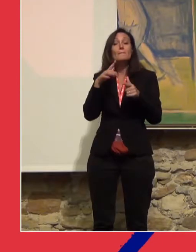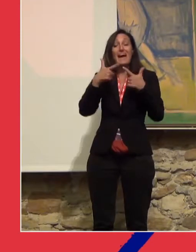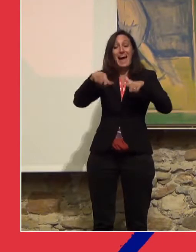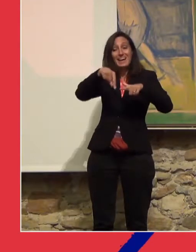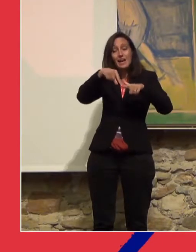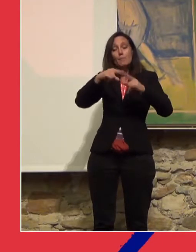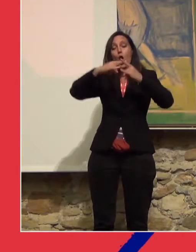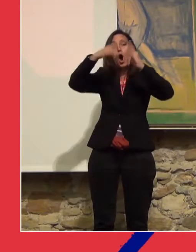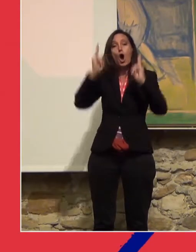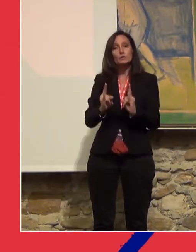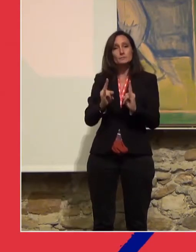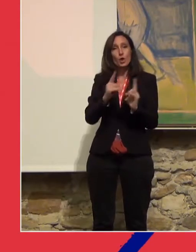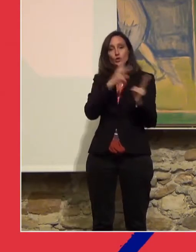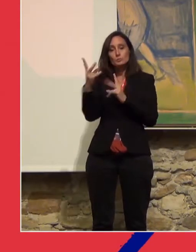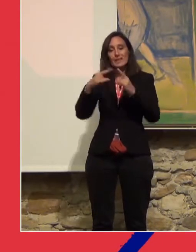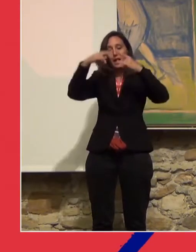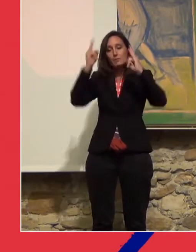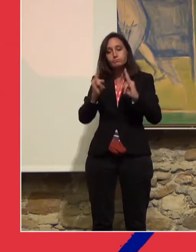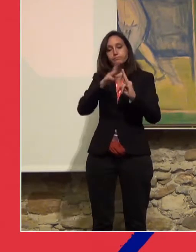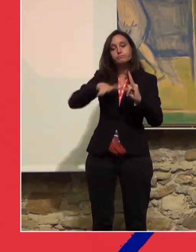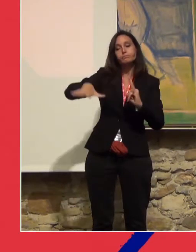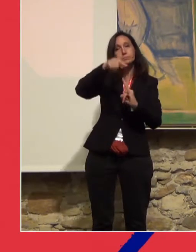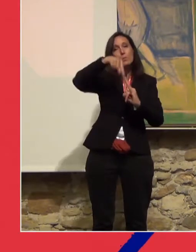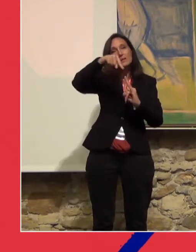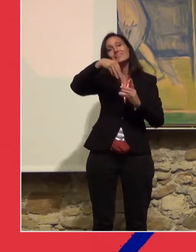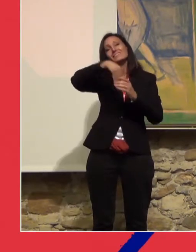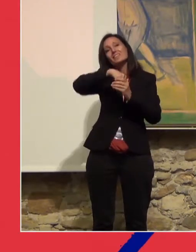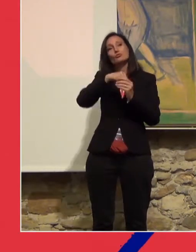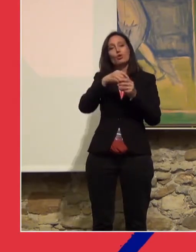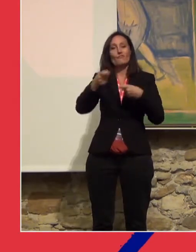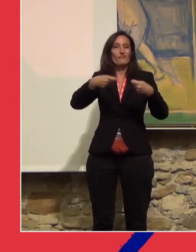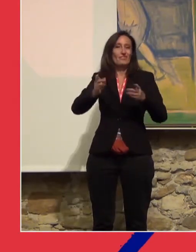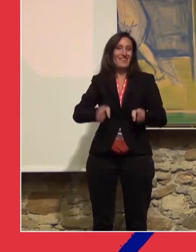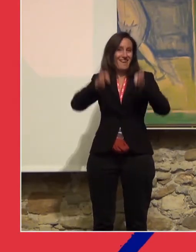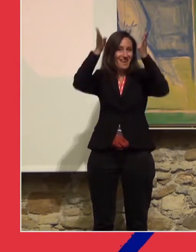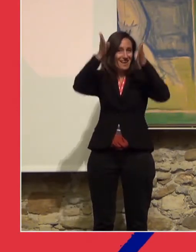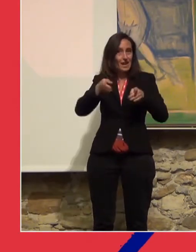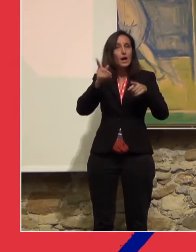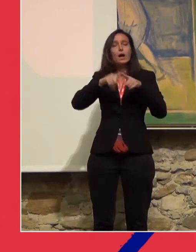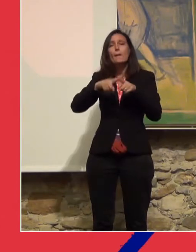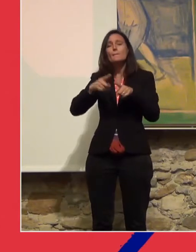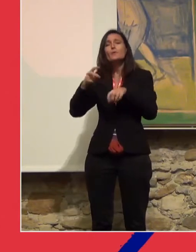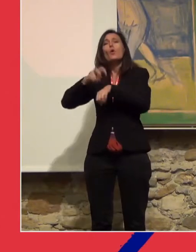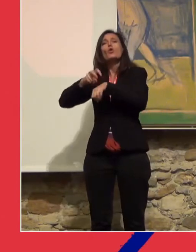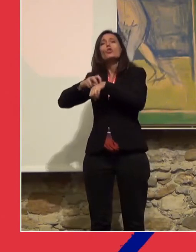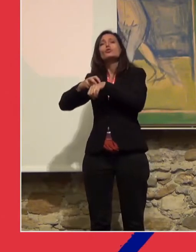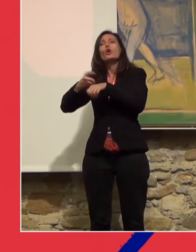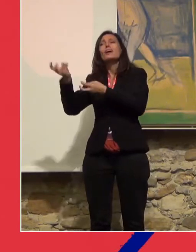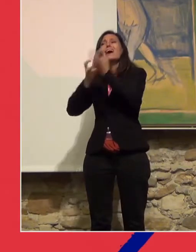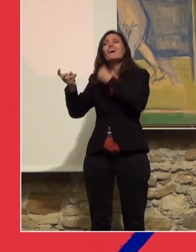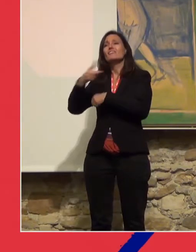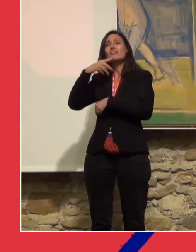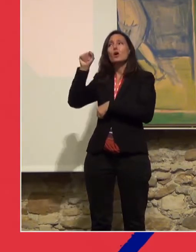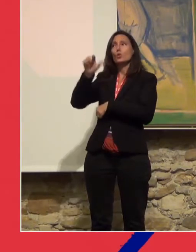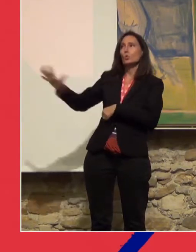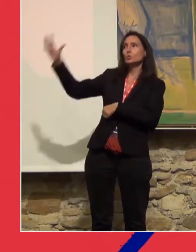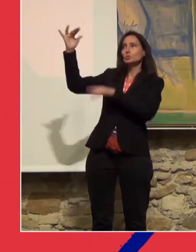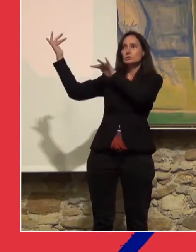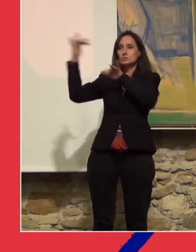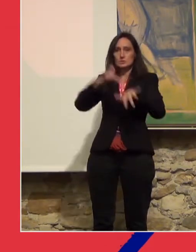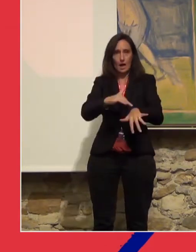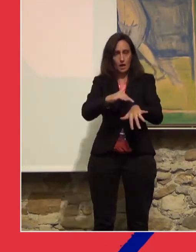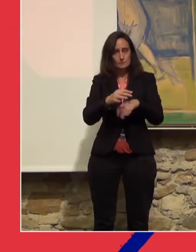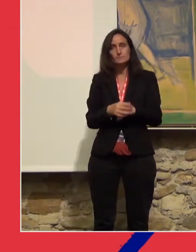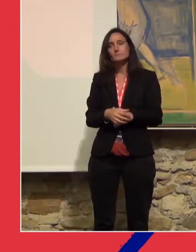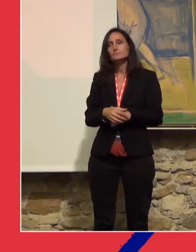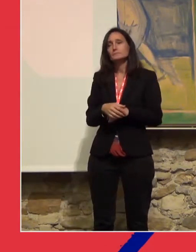anche di personale sanitario dell'esercito russo. Chi aveva fame d'aria e annaspava era destinato